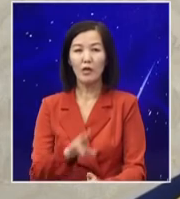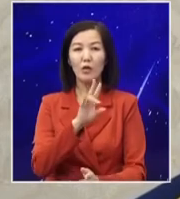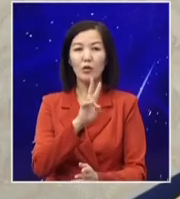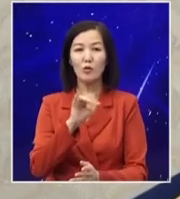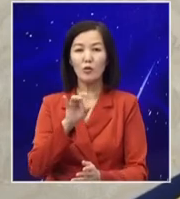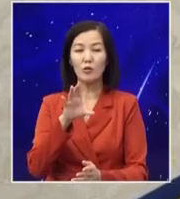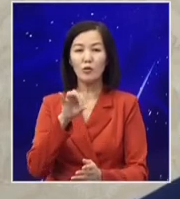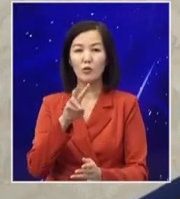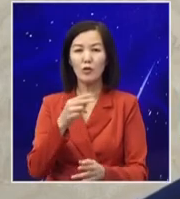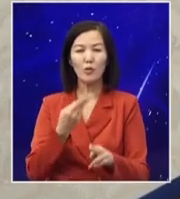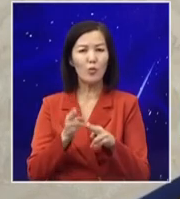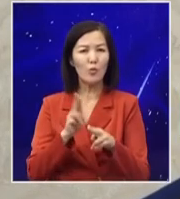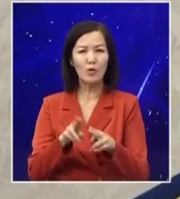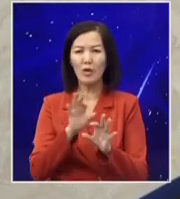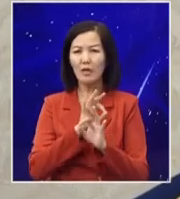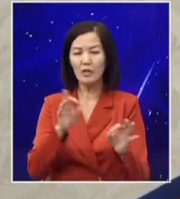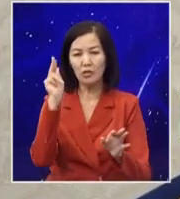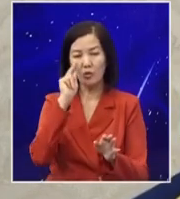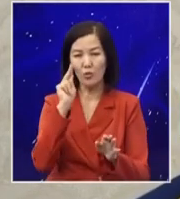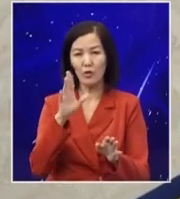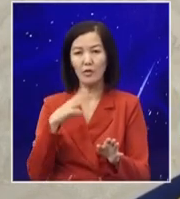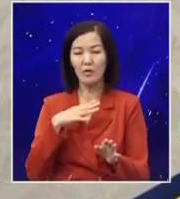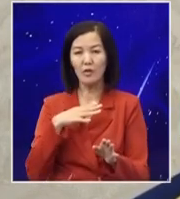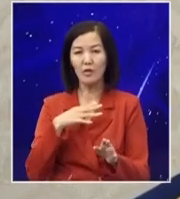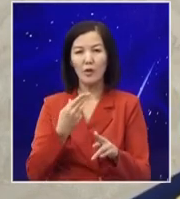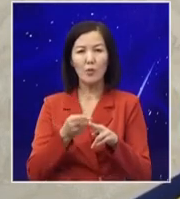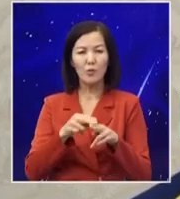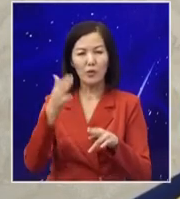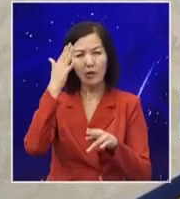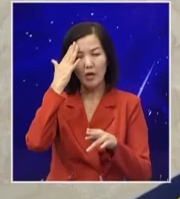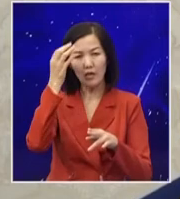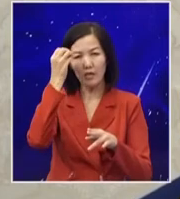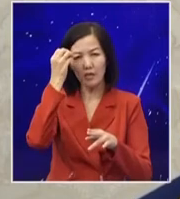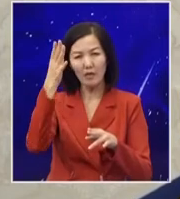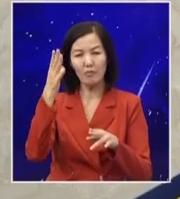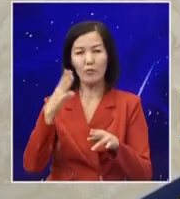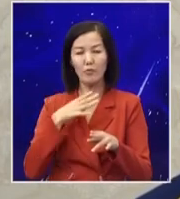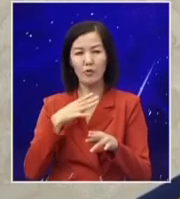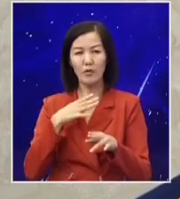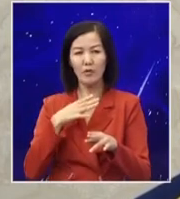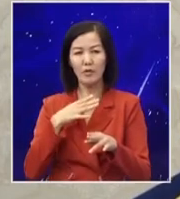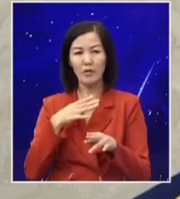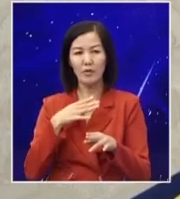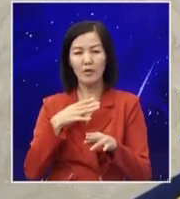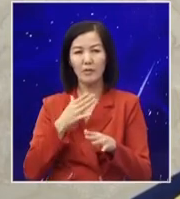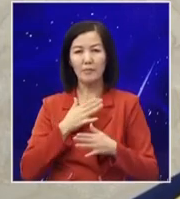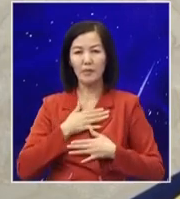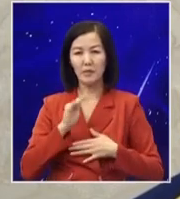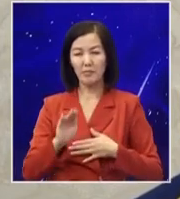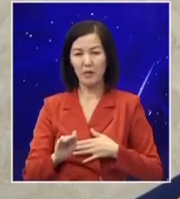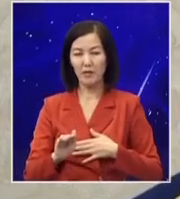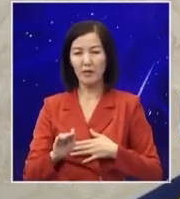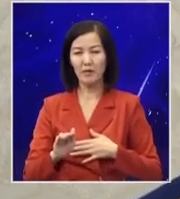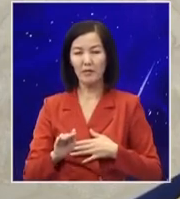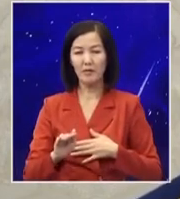ерекшілігі өте жақсы оқыды. Қарулы болды. Соның көйін біз баламыз қойын олақты, бала